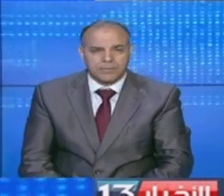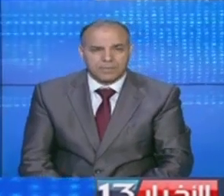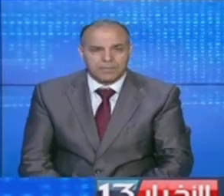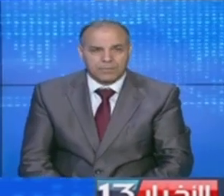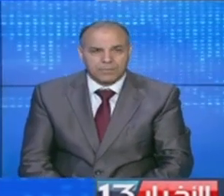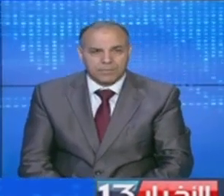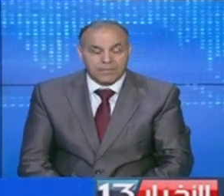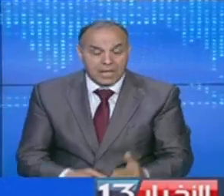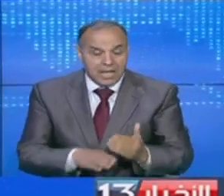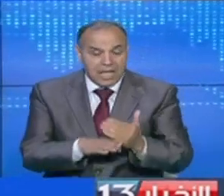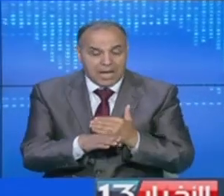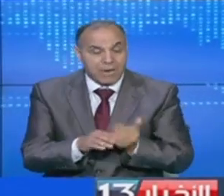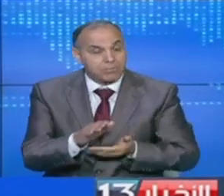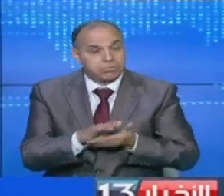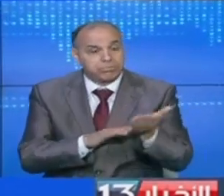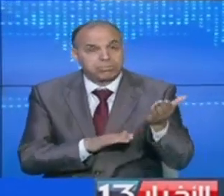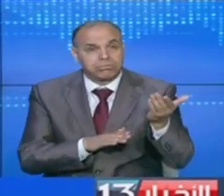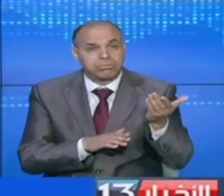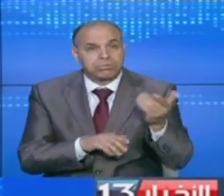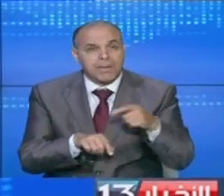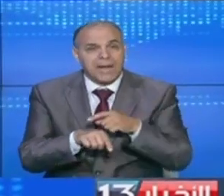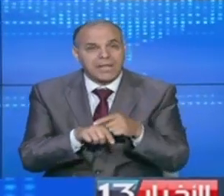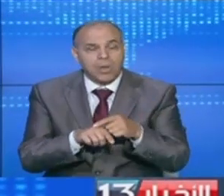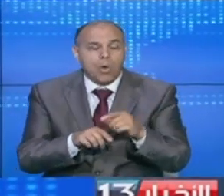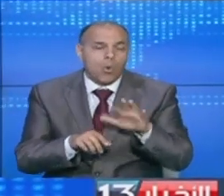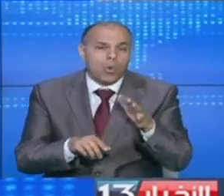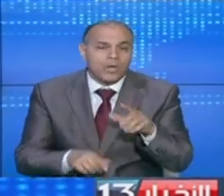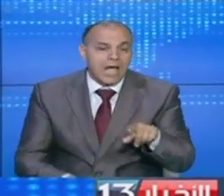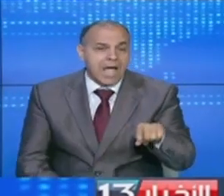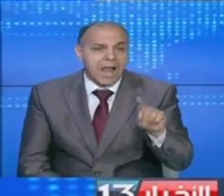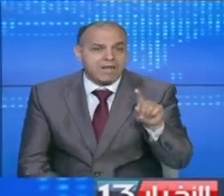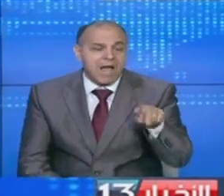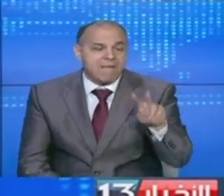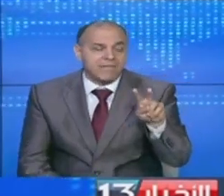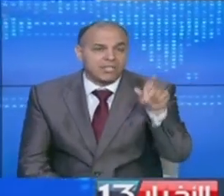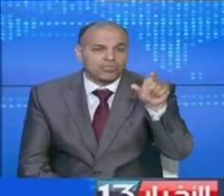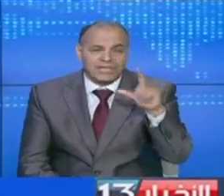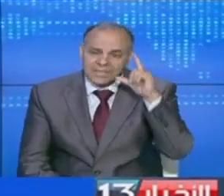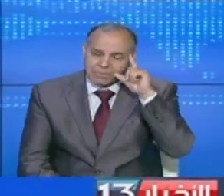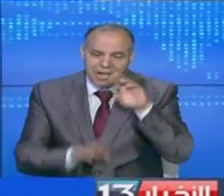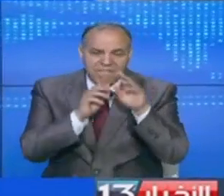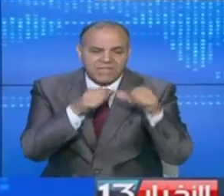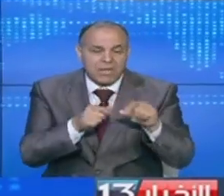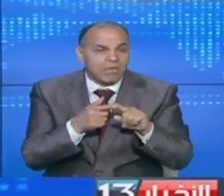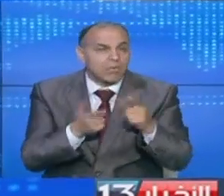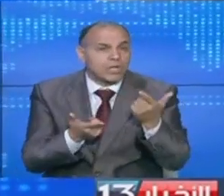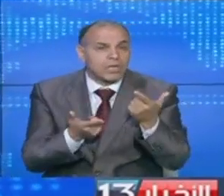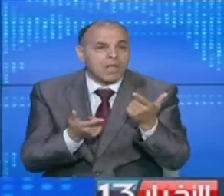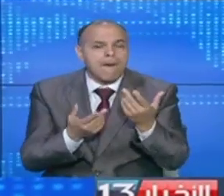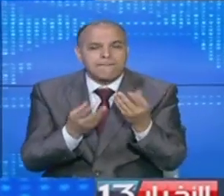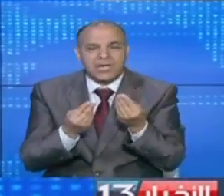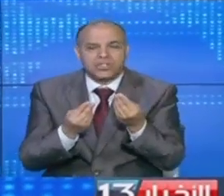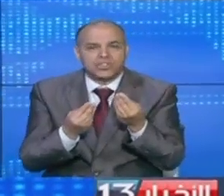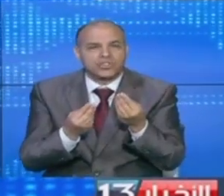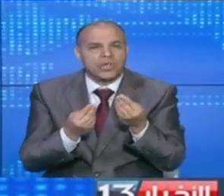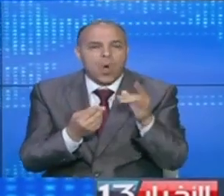قبل مغادرتهم الى بلدهم يخضع حوالي الف ال في للحجر الصحي الذاتي في عدد من